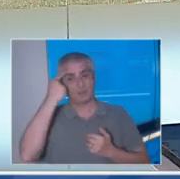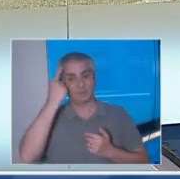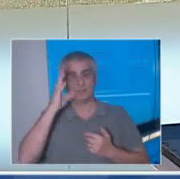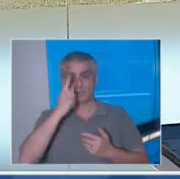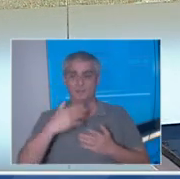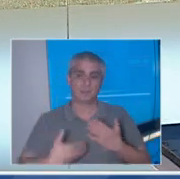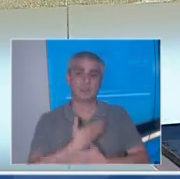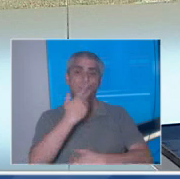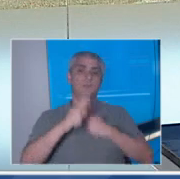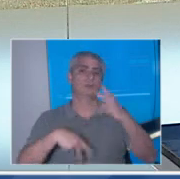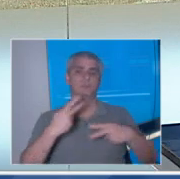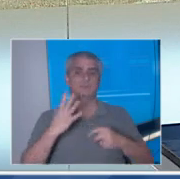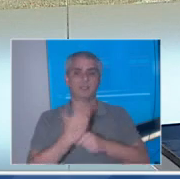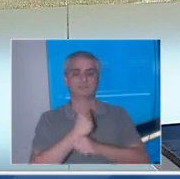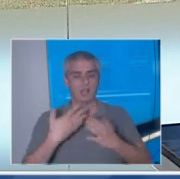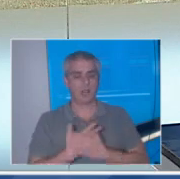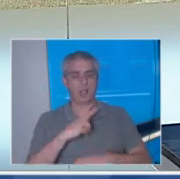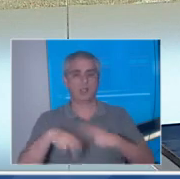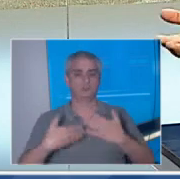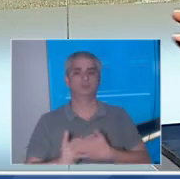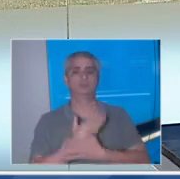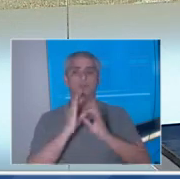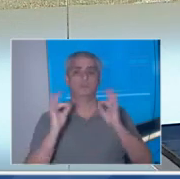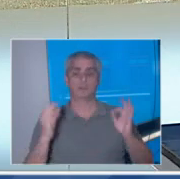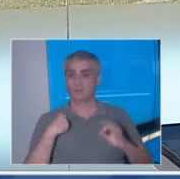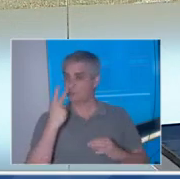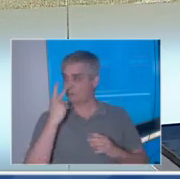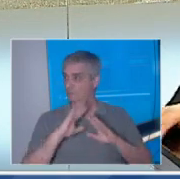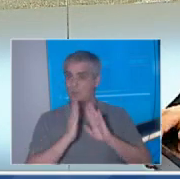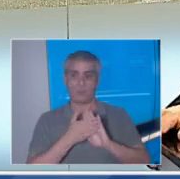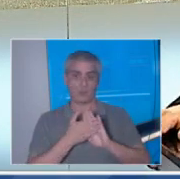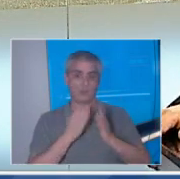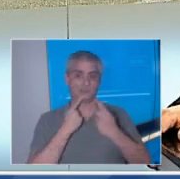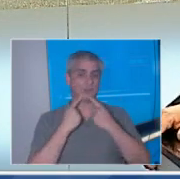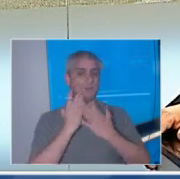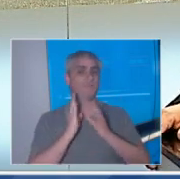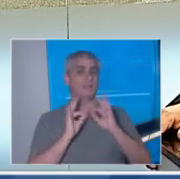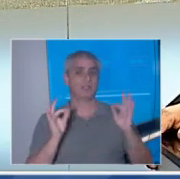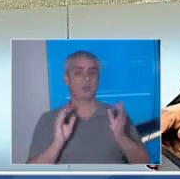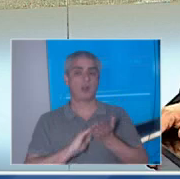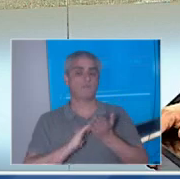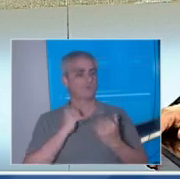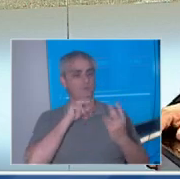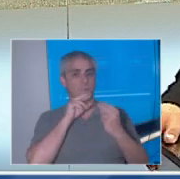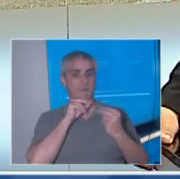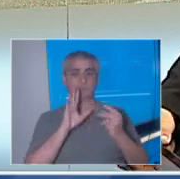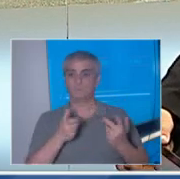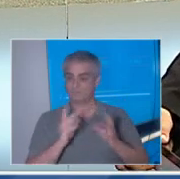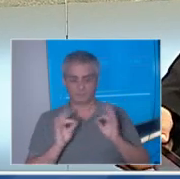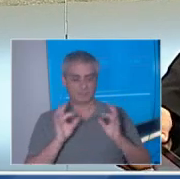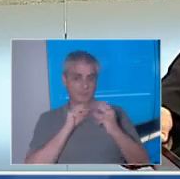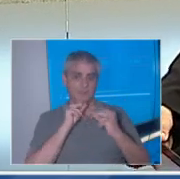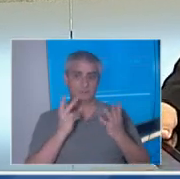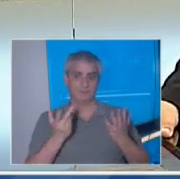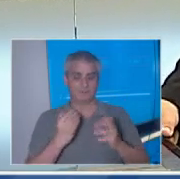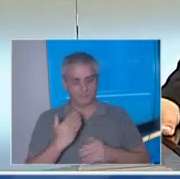בכלל תחודש. תחזור, כן. ותצליח לחדש אותה מההתחלה. למרות שאנחנו רואים הכל, השיחות התחילו. נכון. לפחות עכשיו מדברים. זה גם נכון. הם מתחילים,